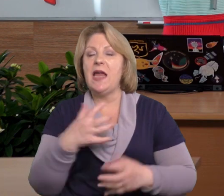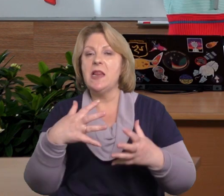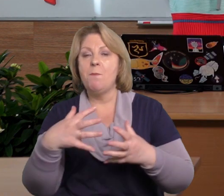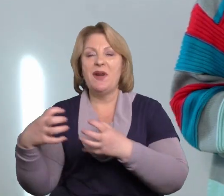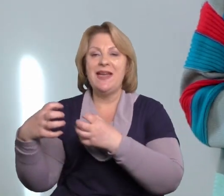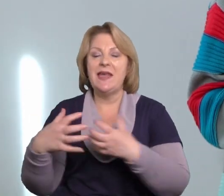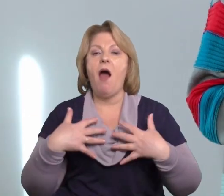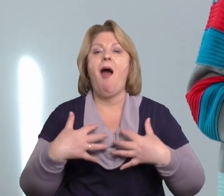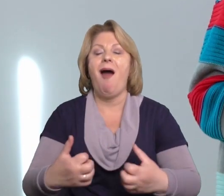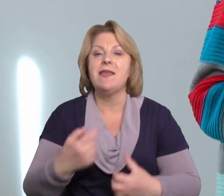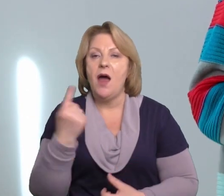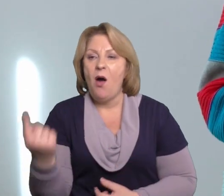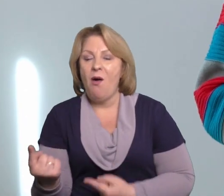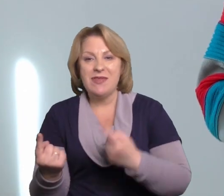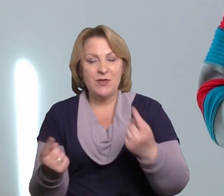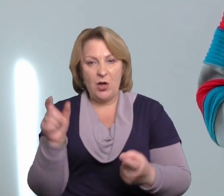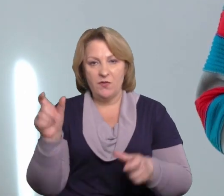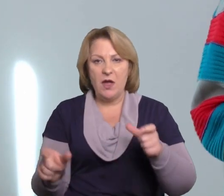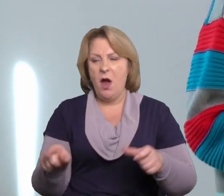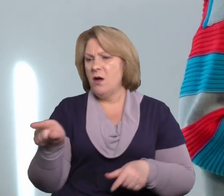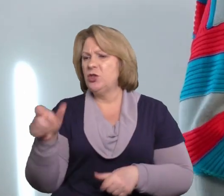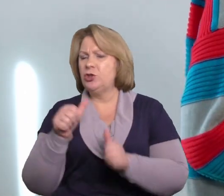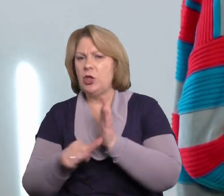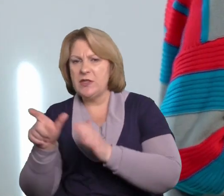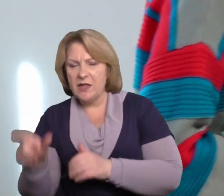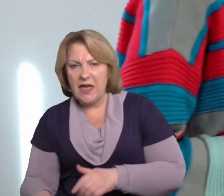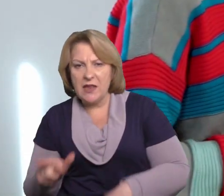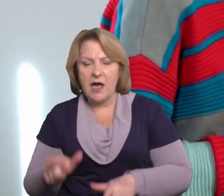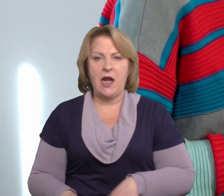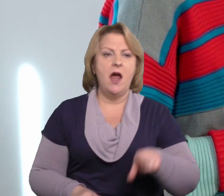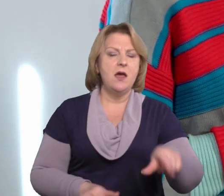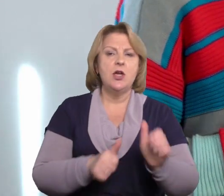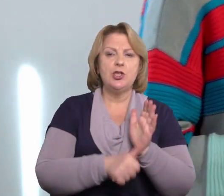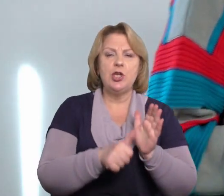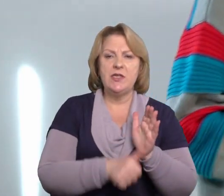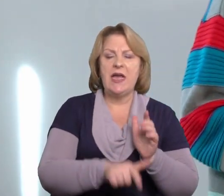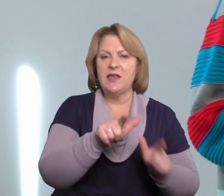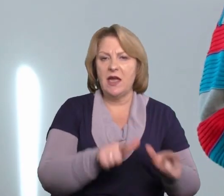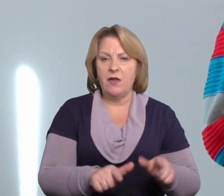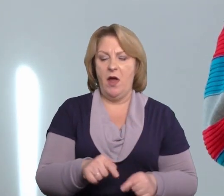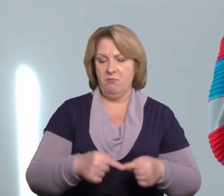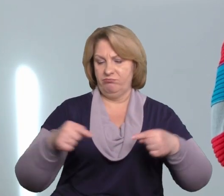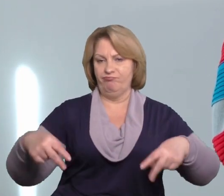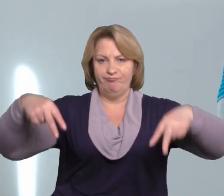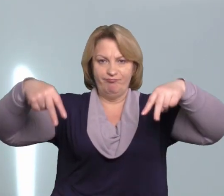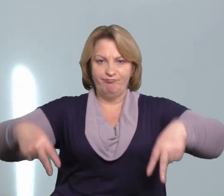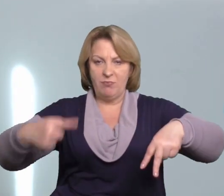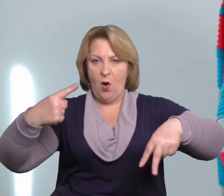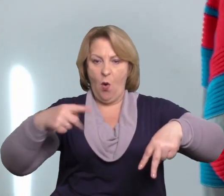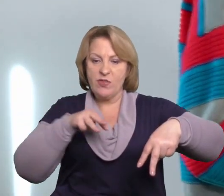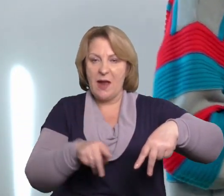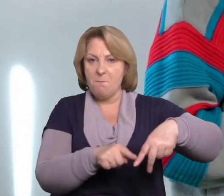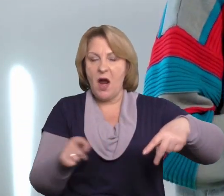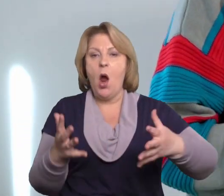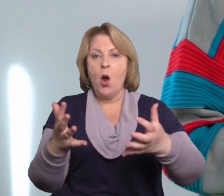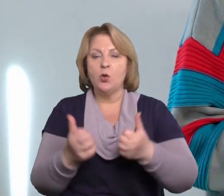двома людьми масами по 60 кілограмів, поставимо їх на відстань 1 метр один від одного і отримаємо